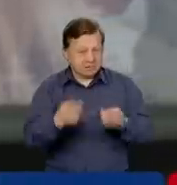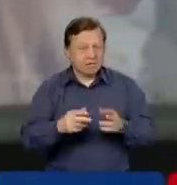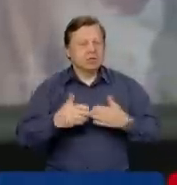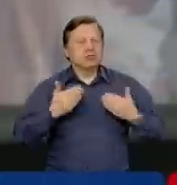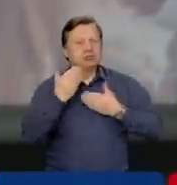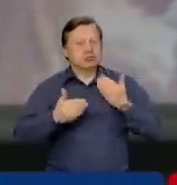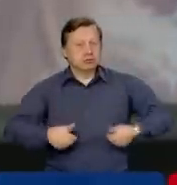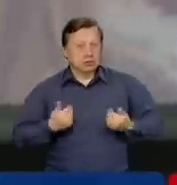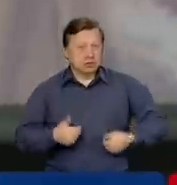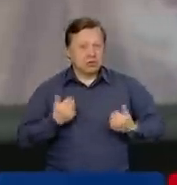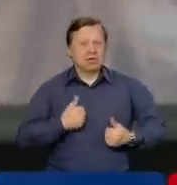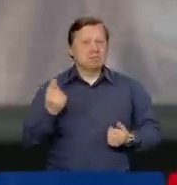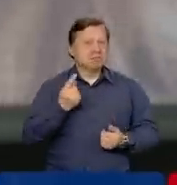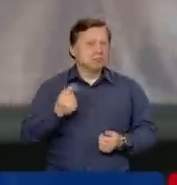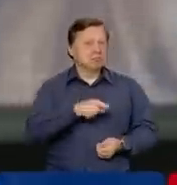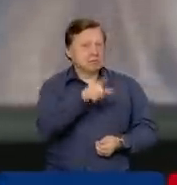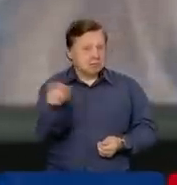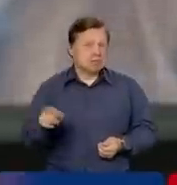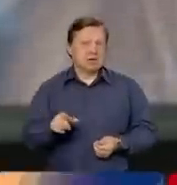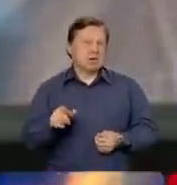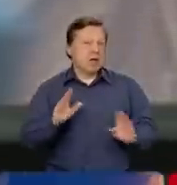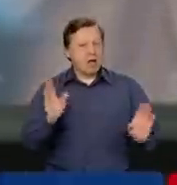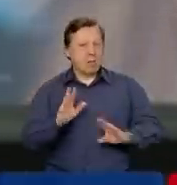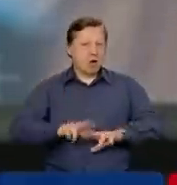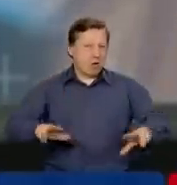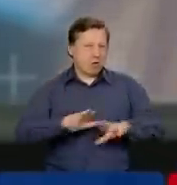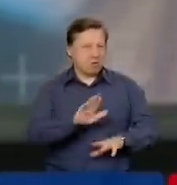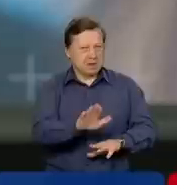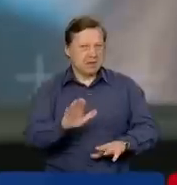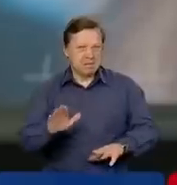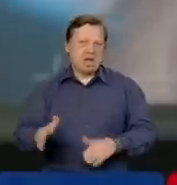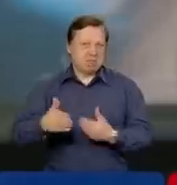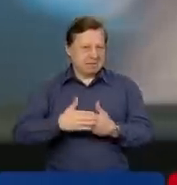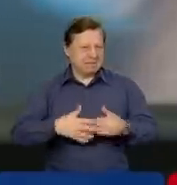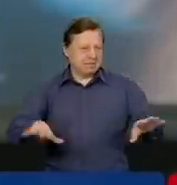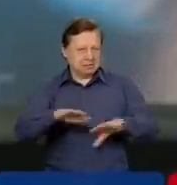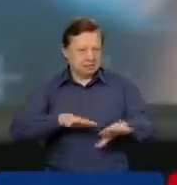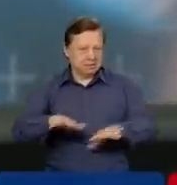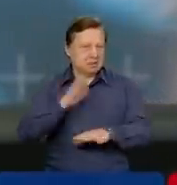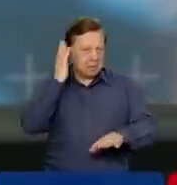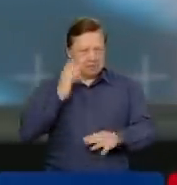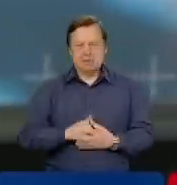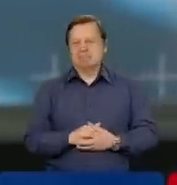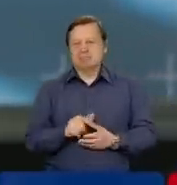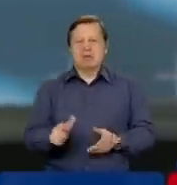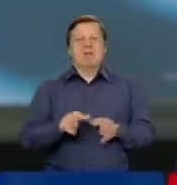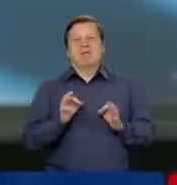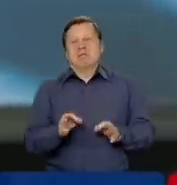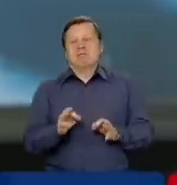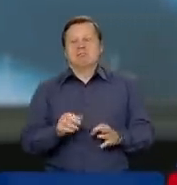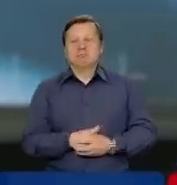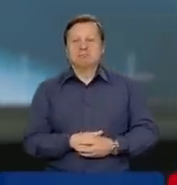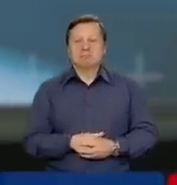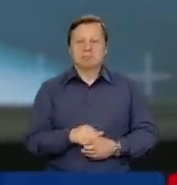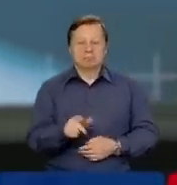mając nadzieję, że po drugiej stronie ekranu atmosfera rodzinna, tej najbliższej rodziny, z którą Państwo mieszkacie. No i czas na to, żeby zajrzeć w tej chwili